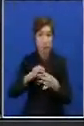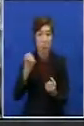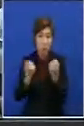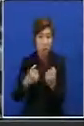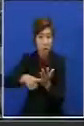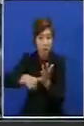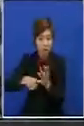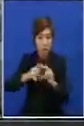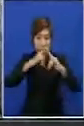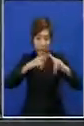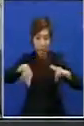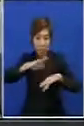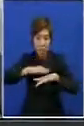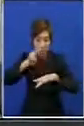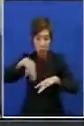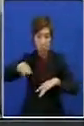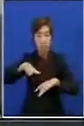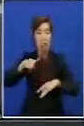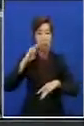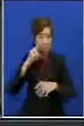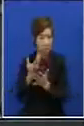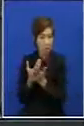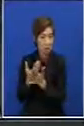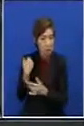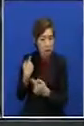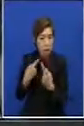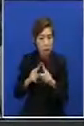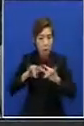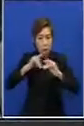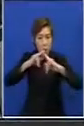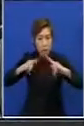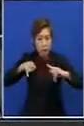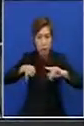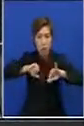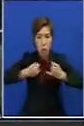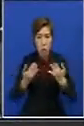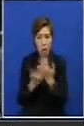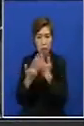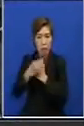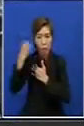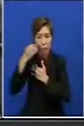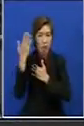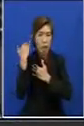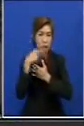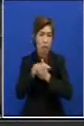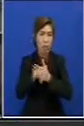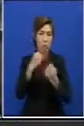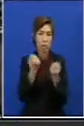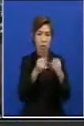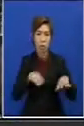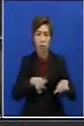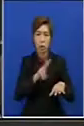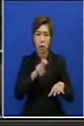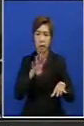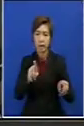อยแต่ก็น่าแปลกที่เต็นท์รถแบบนี้เปลี่ยนมือกันอย่างง่ายดายเหมือนกับเต็นท์รถเฉาที่ตกเป็นข่าวเกี่ยวข้องกับรถยนต์ปริศนา204